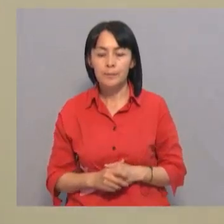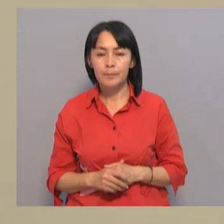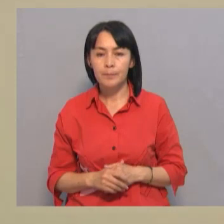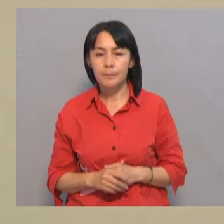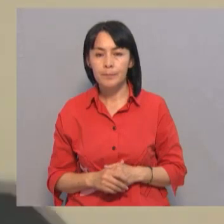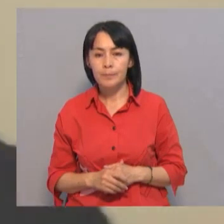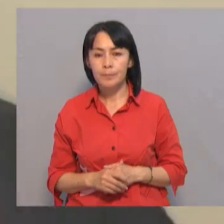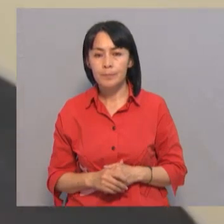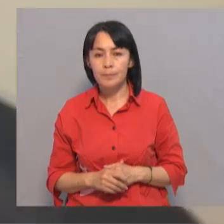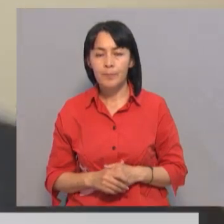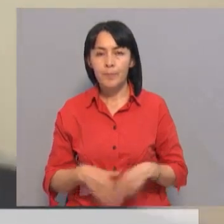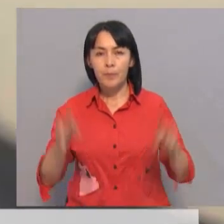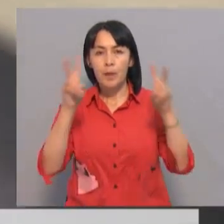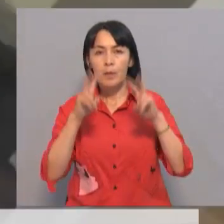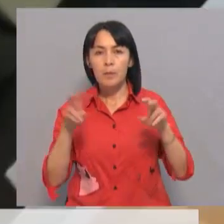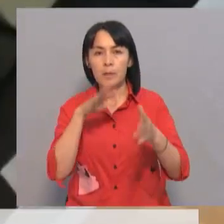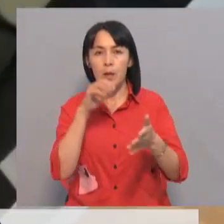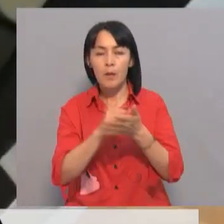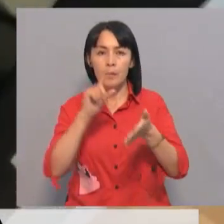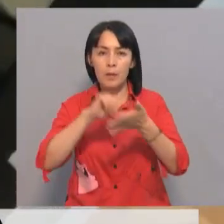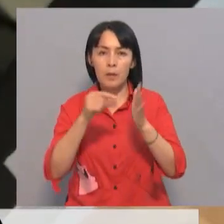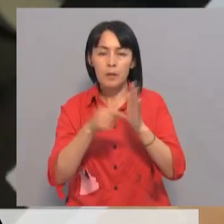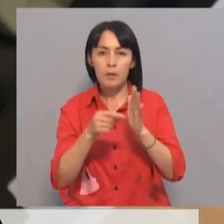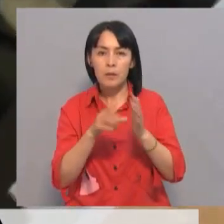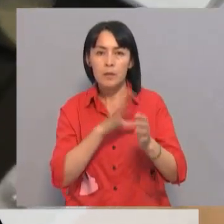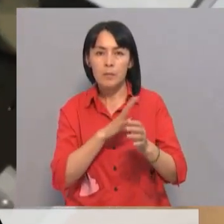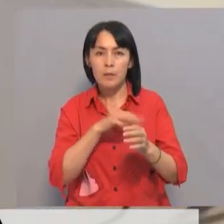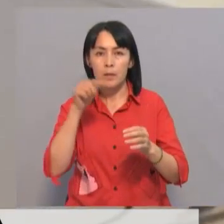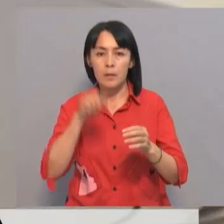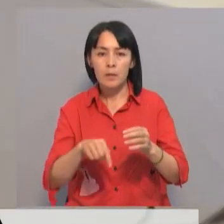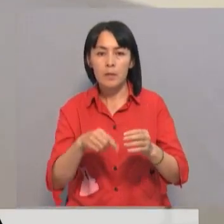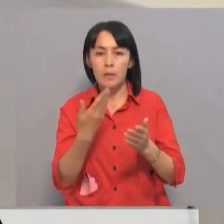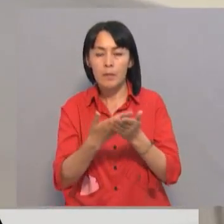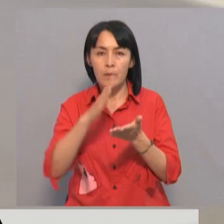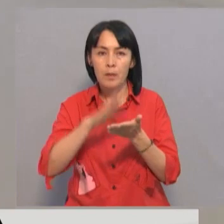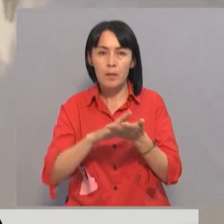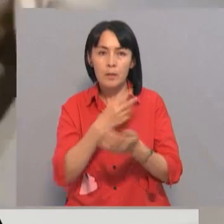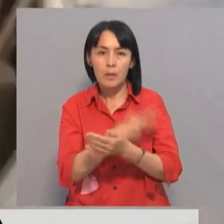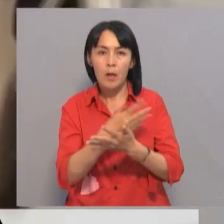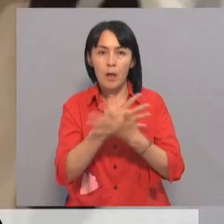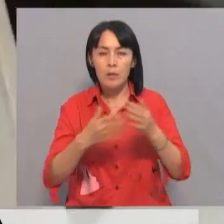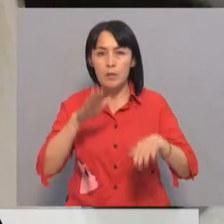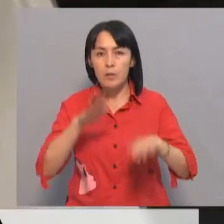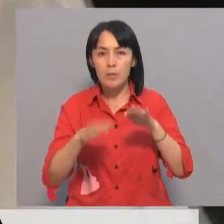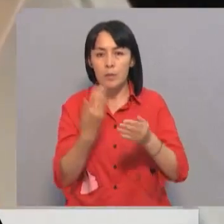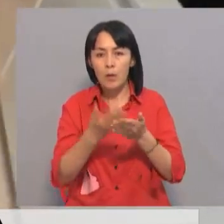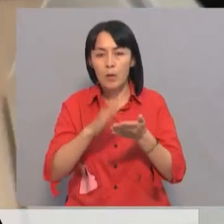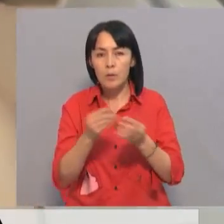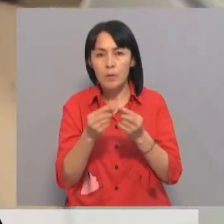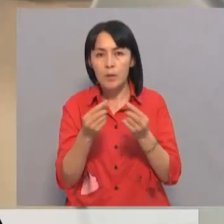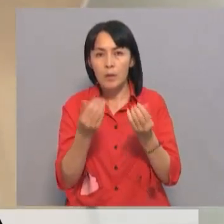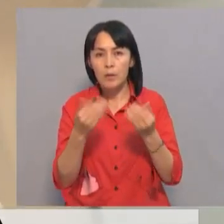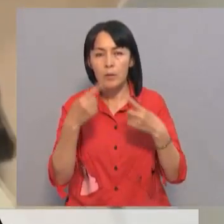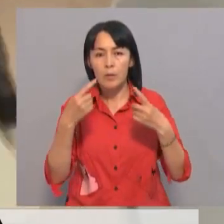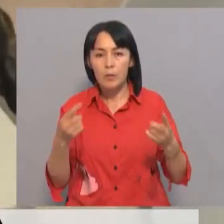района при проверке арендованный им квартиры обнаружены предметы для расфасовки наркотиков весы изолента гриппер пакеты